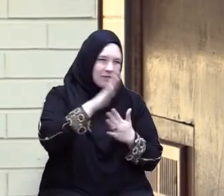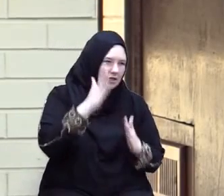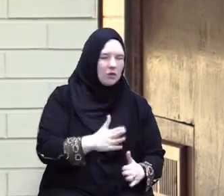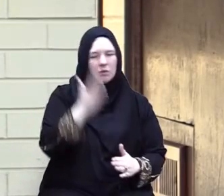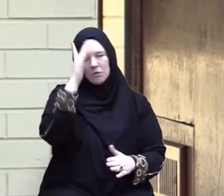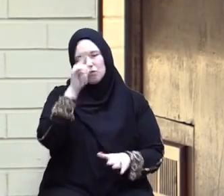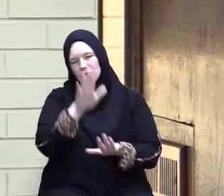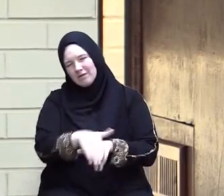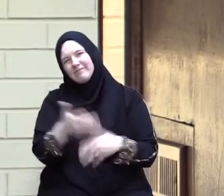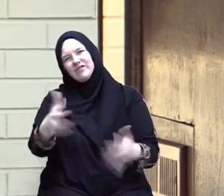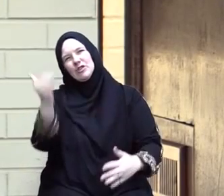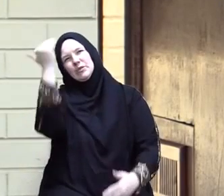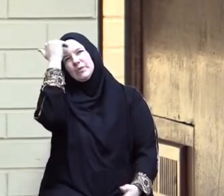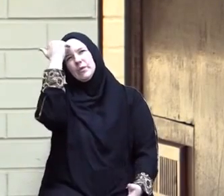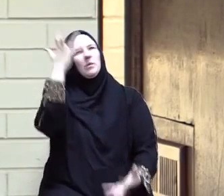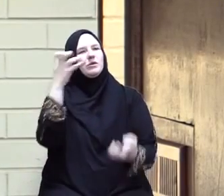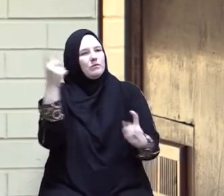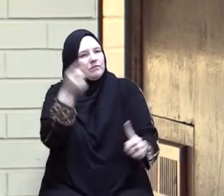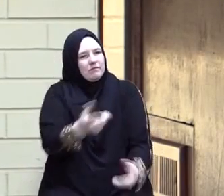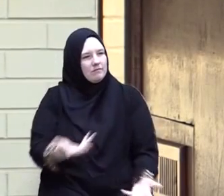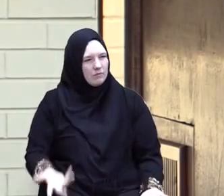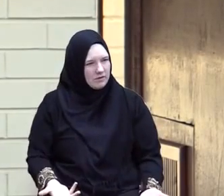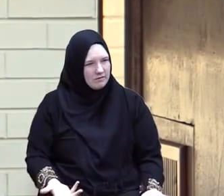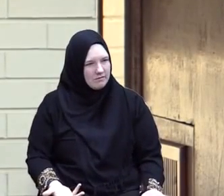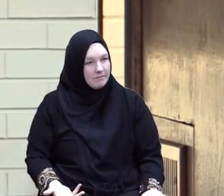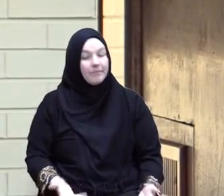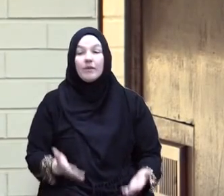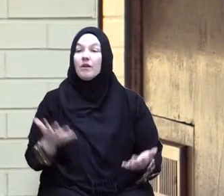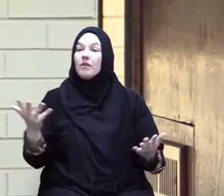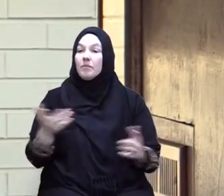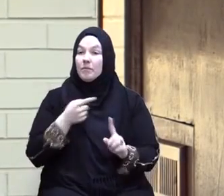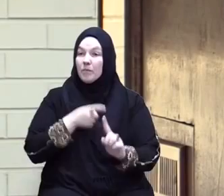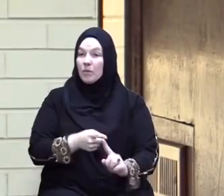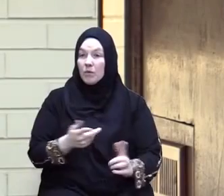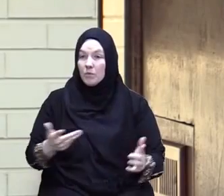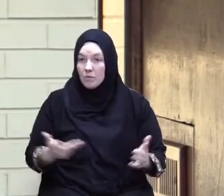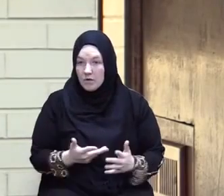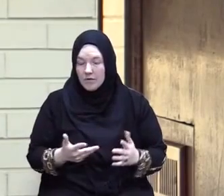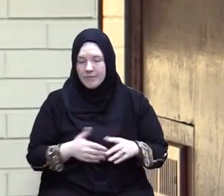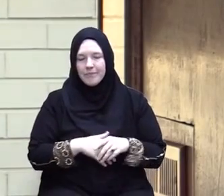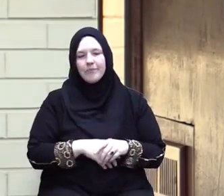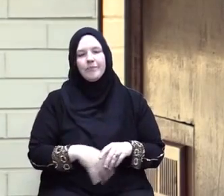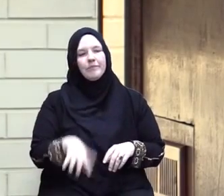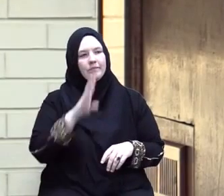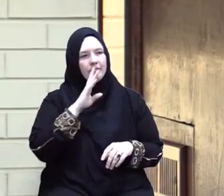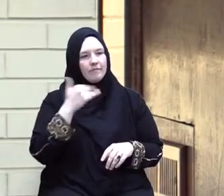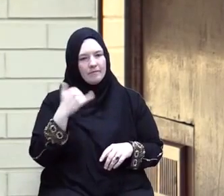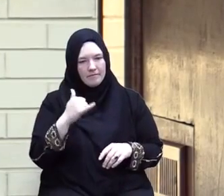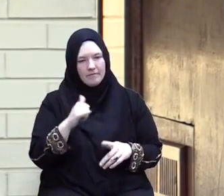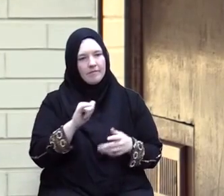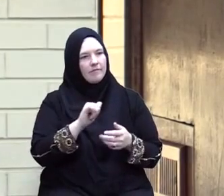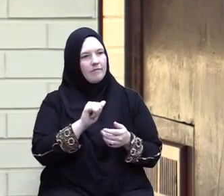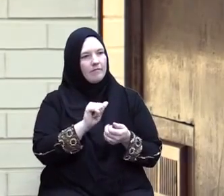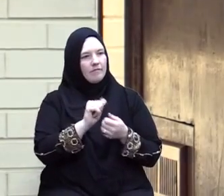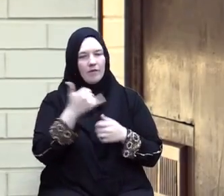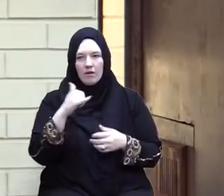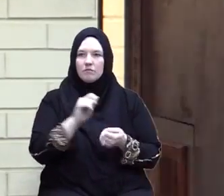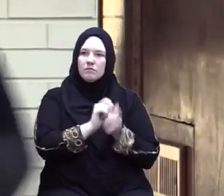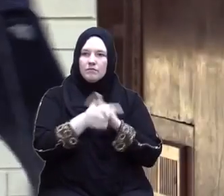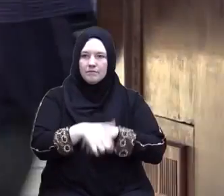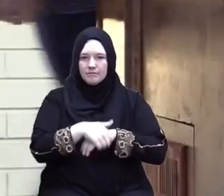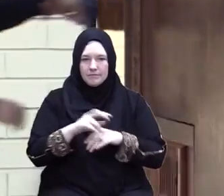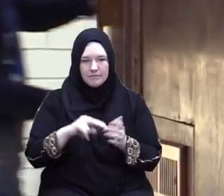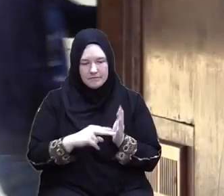the disbeliever, who the hypocrite. We know all of that. So what is the point? The point is, فَذَكِّرْ إِن